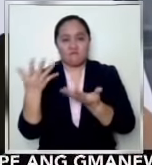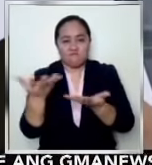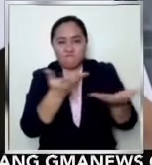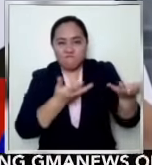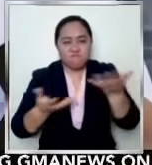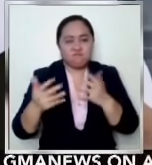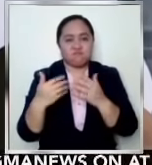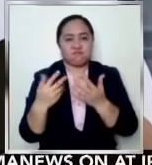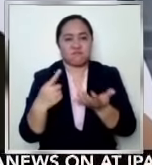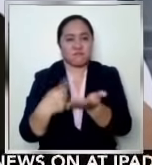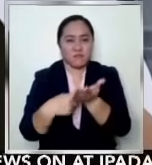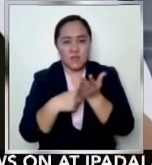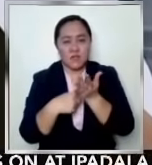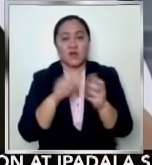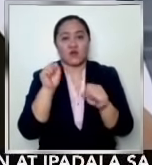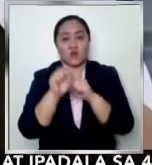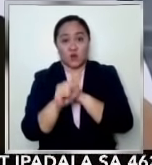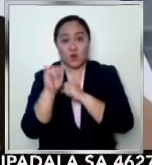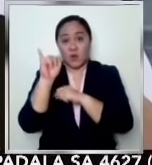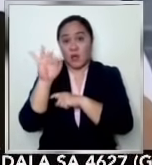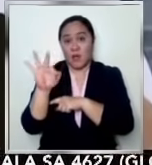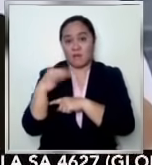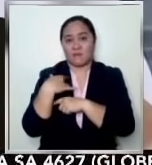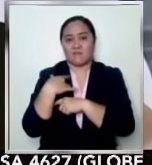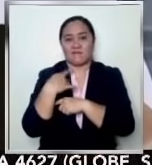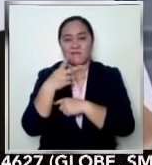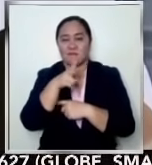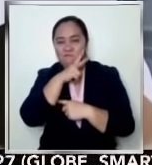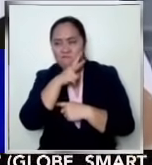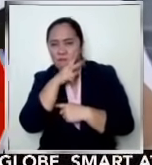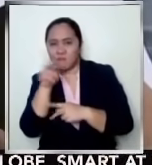mga nakikita ang nakahinahinala, sila mismo ang